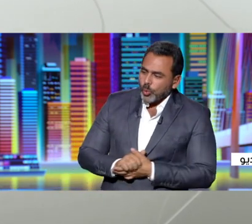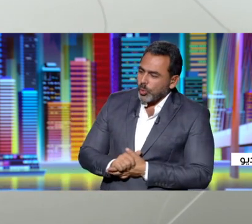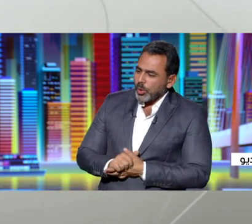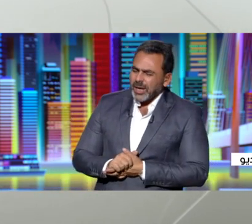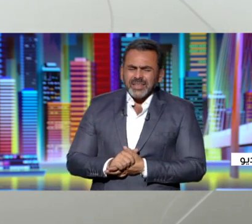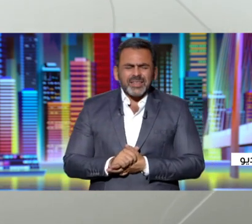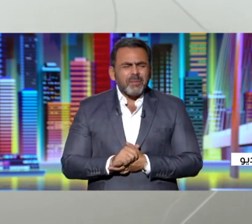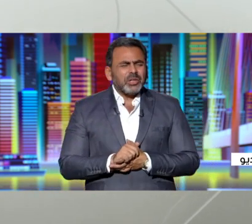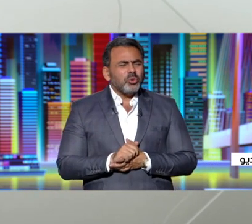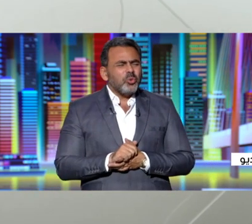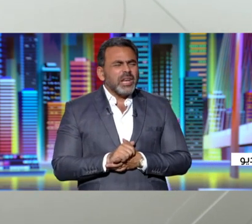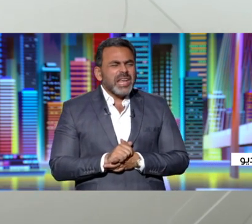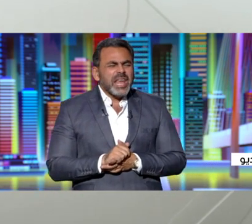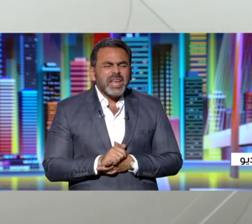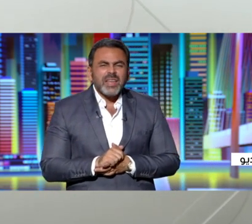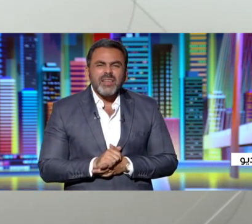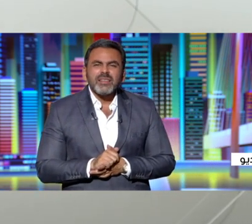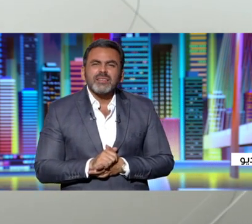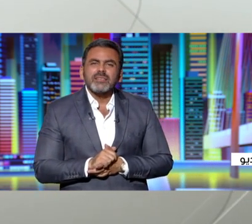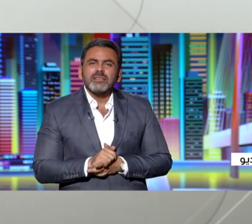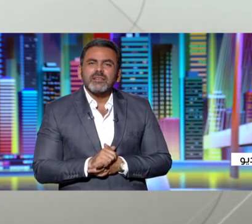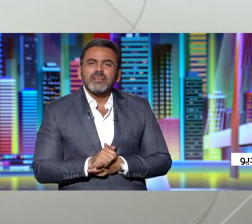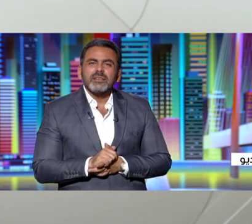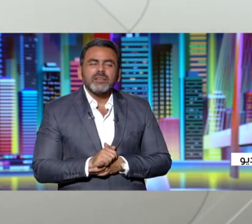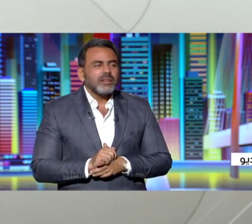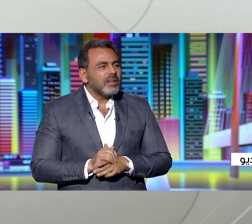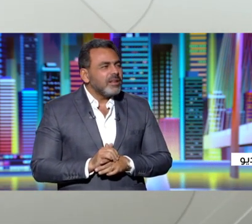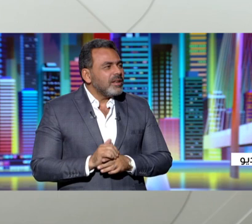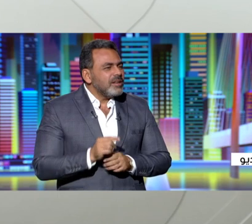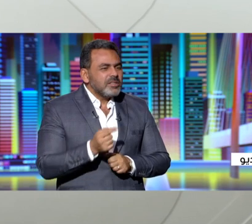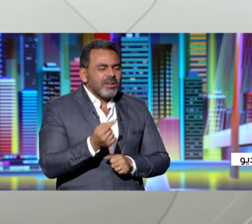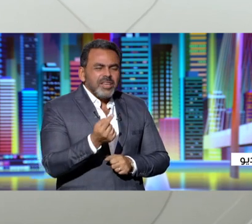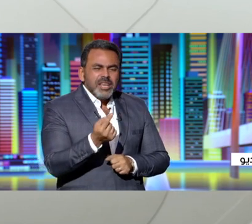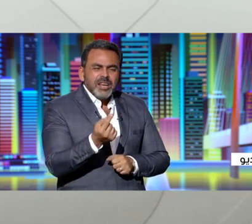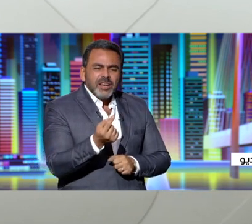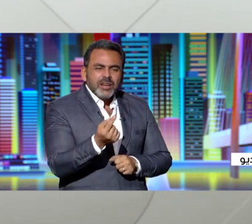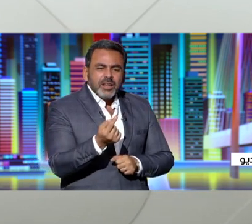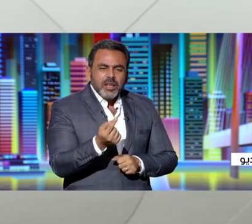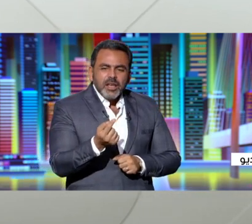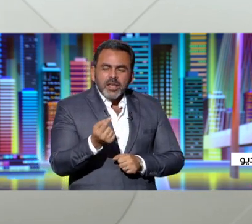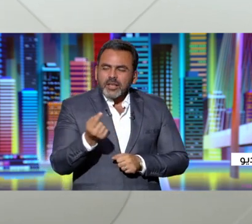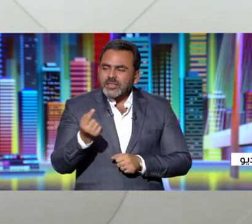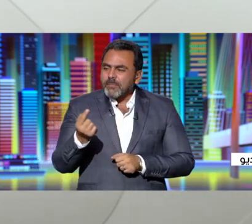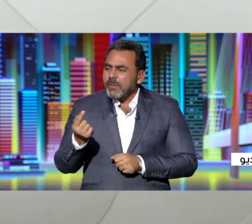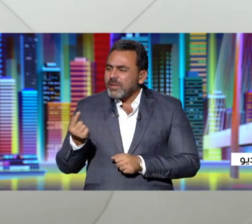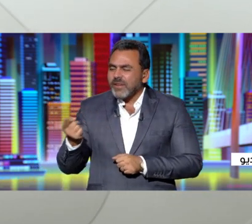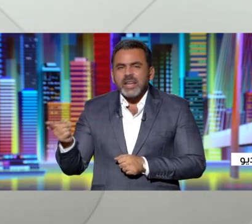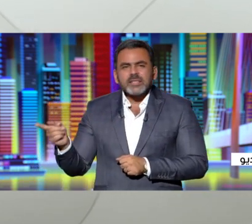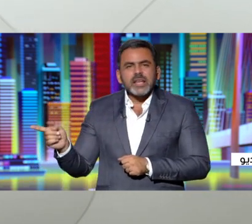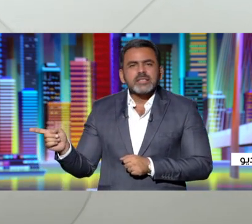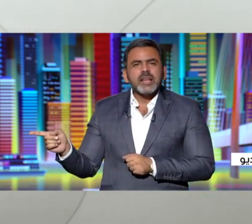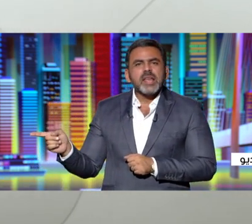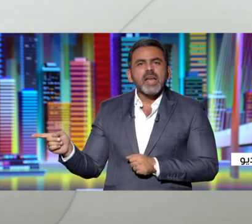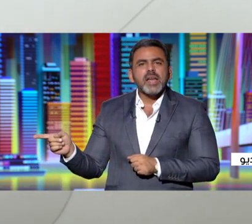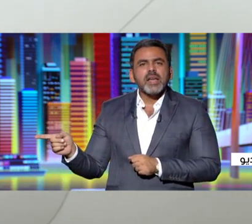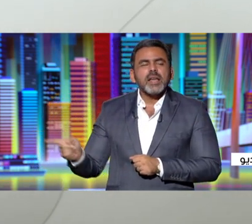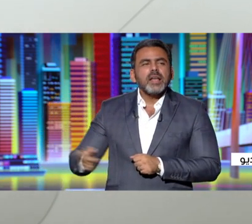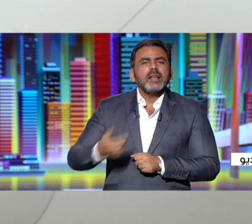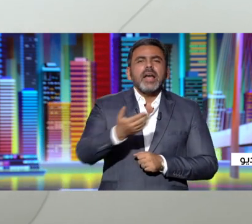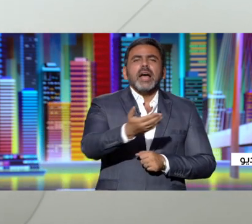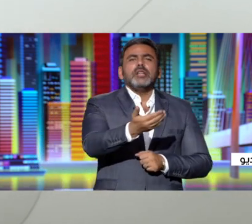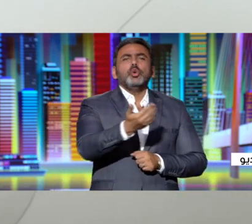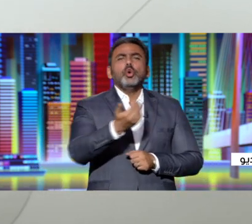انسانيه انت بتقول ايه اسرائيل تسببت في كارثه